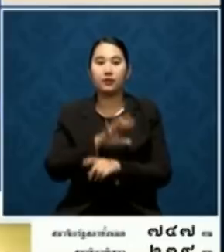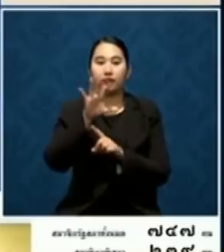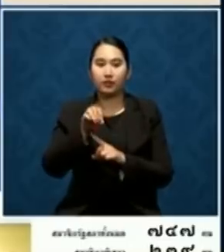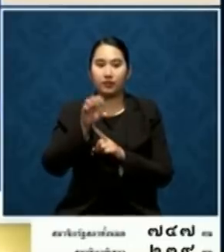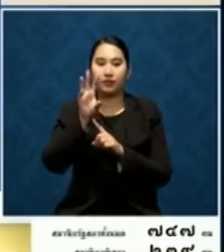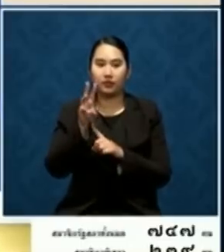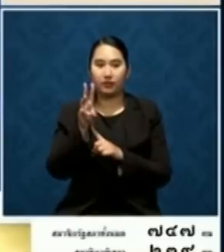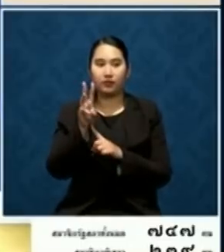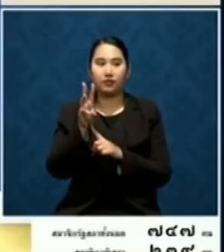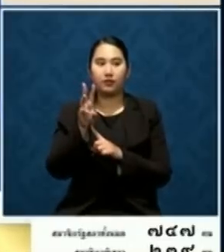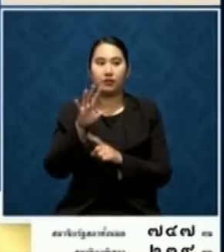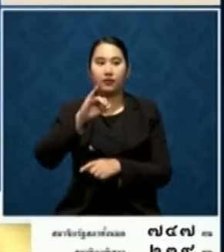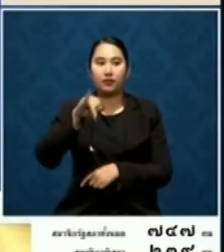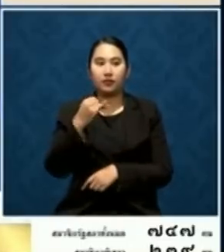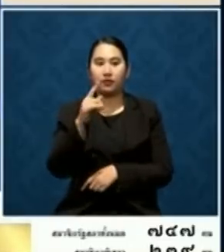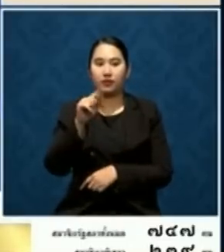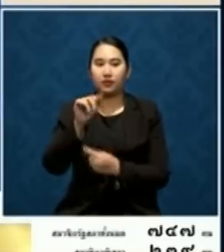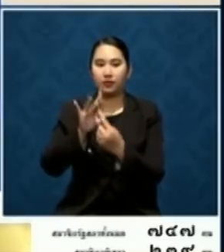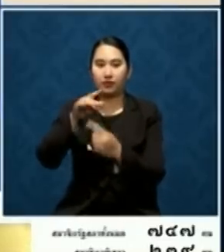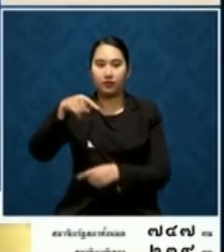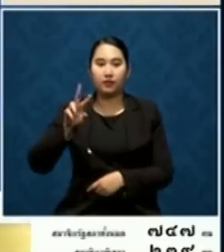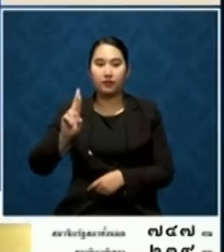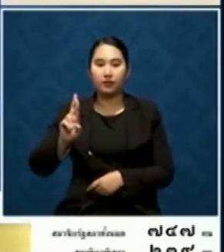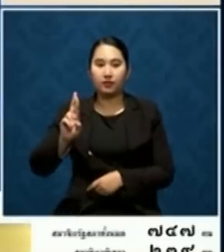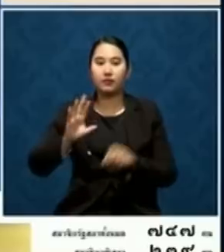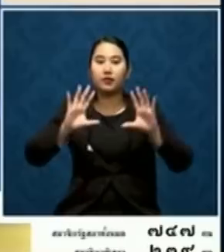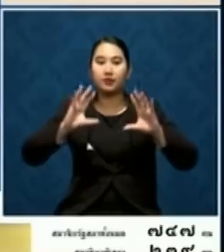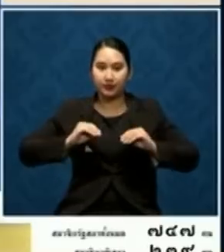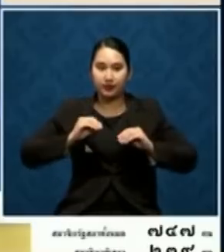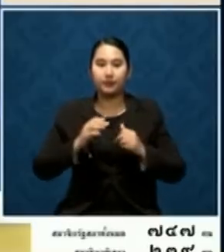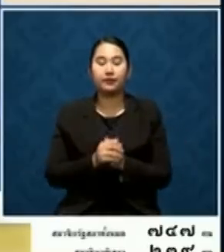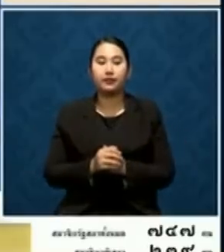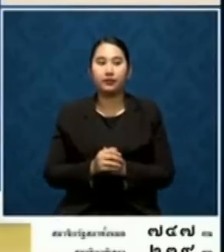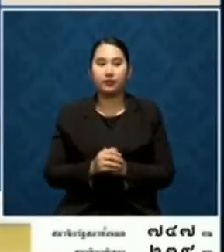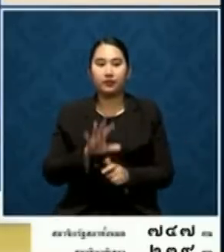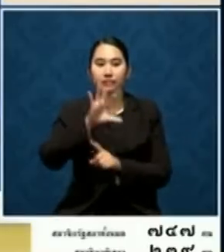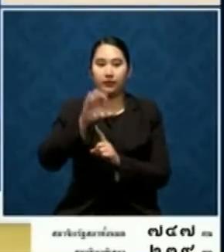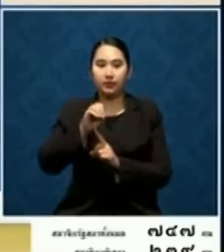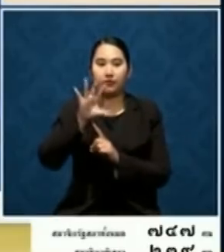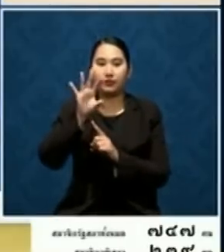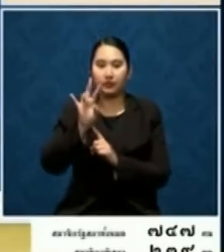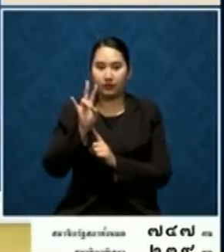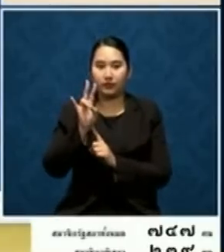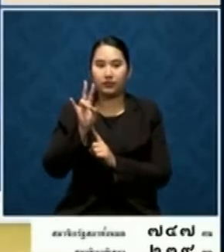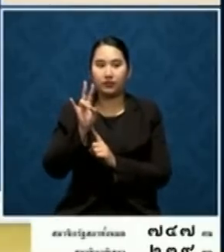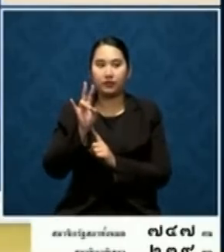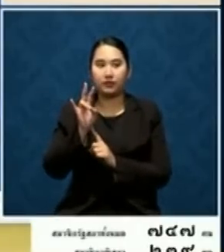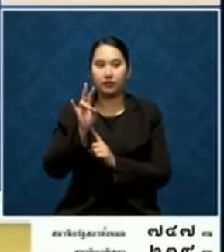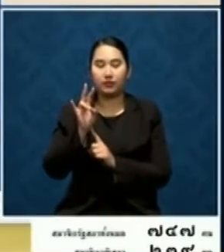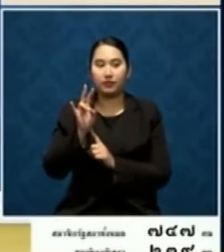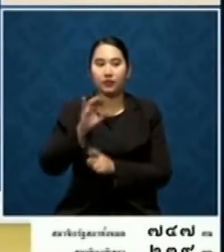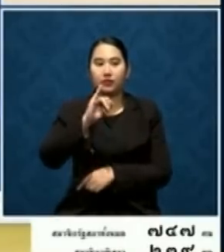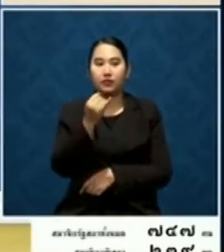56นายจตุพรกมลพันทิพ ย์เห็นชอบครับ 57นายจรยุท